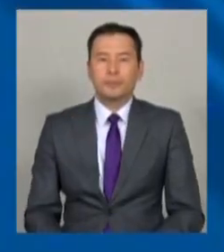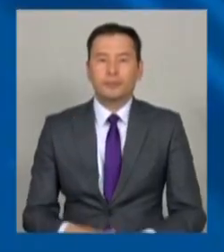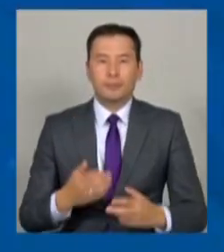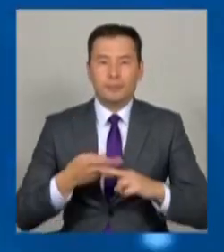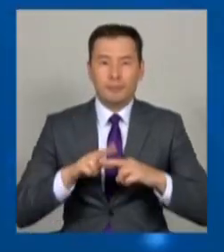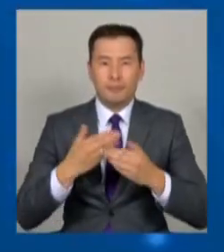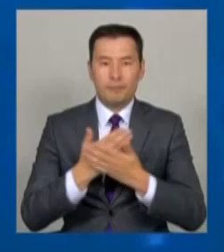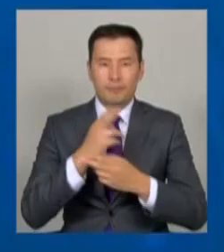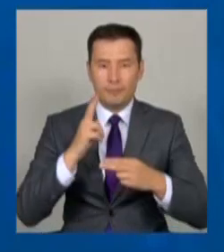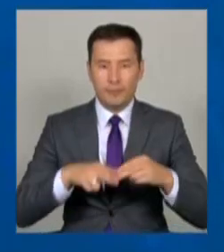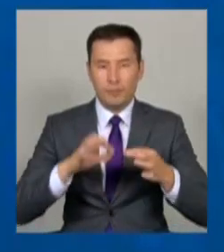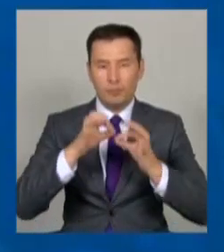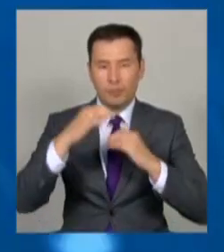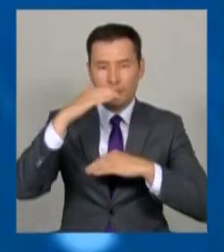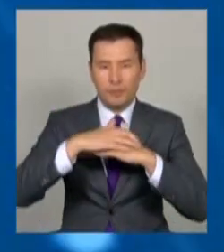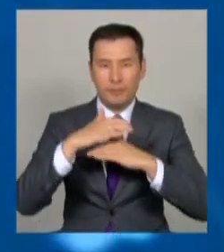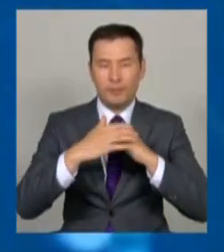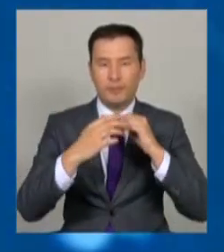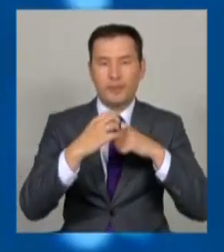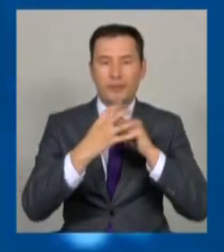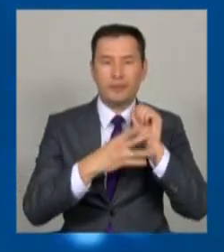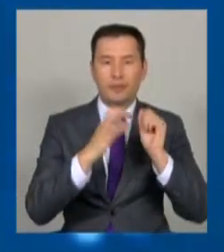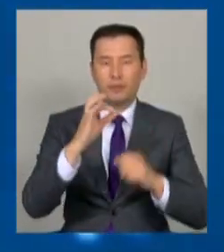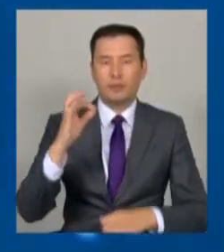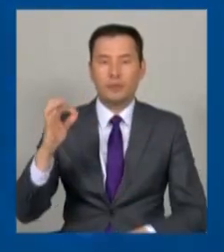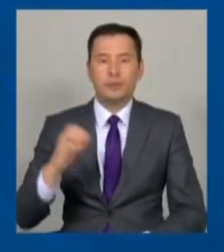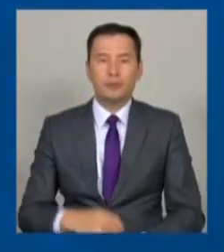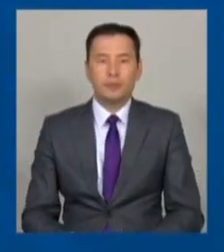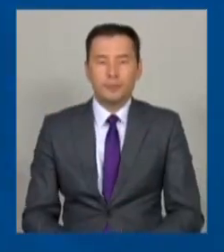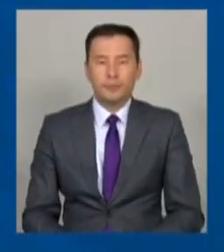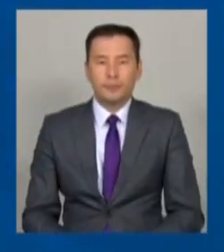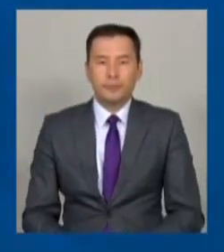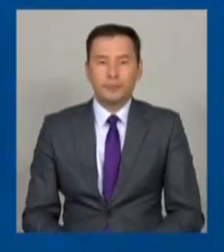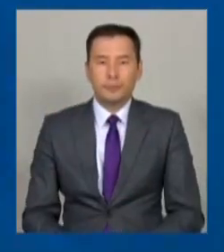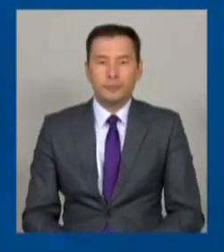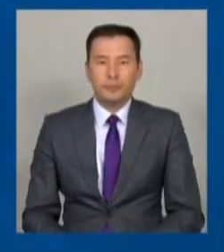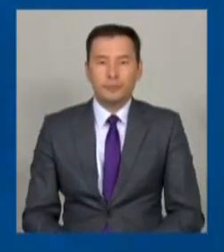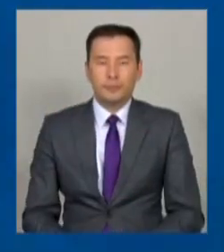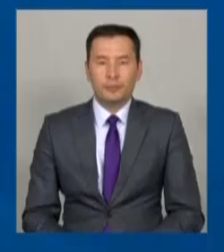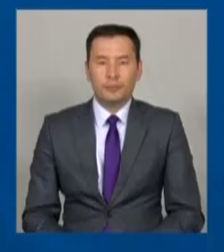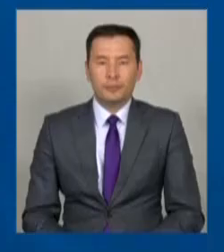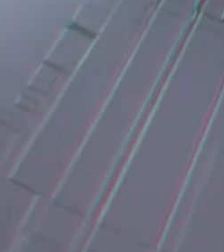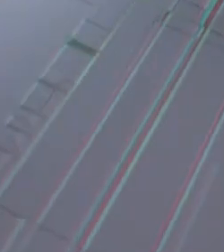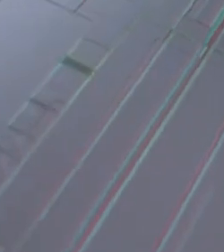Это все новости к данному часу. Более подробнее о событиях дня смотрите в итоговом выпуске новостей в 19:30. Оставайтесь с нами.